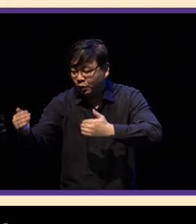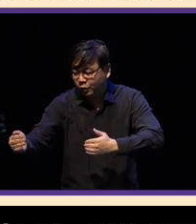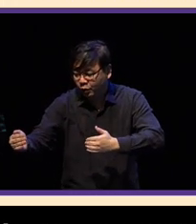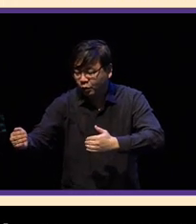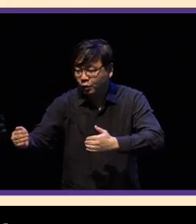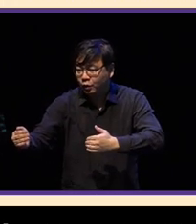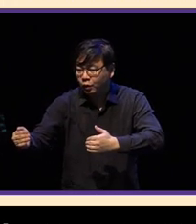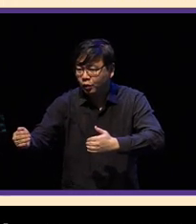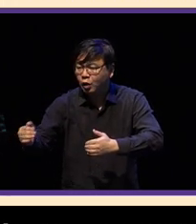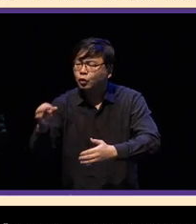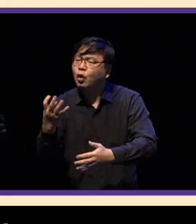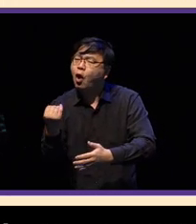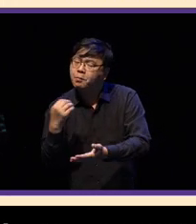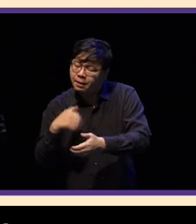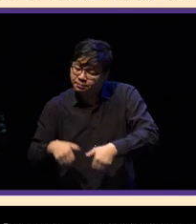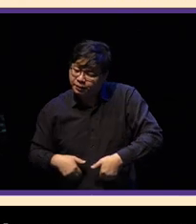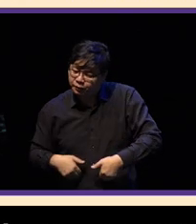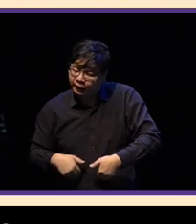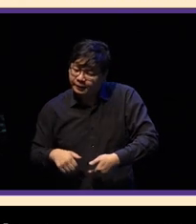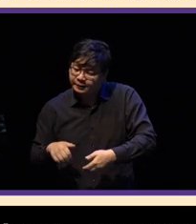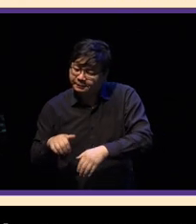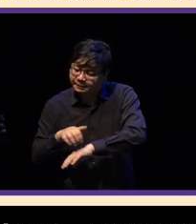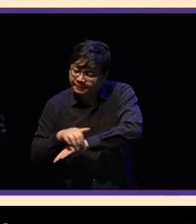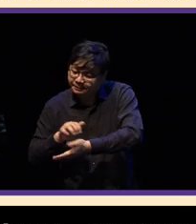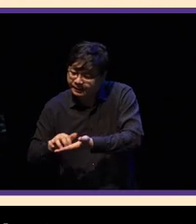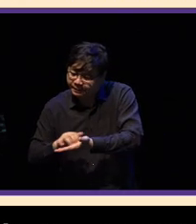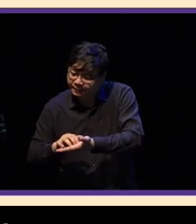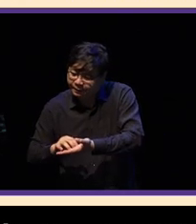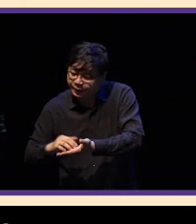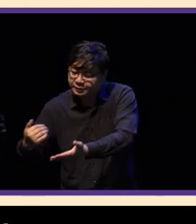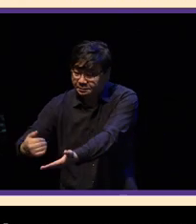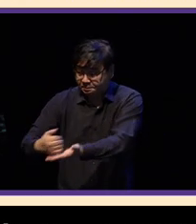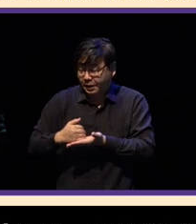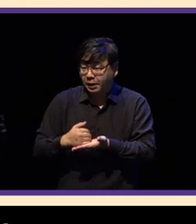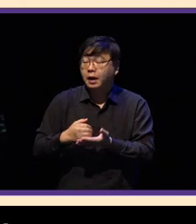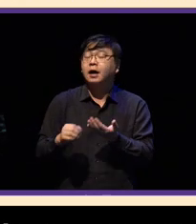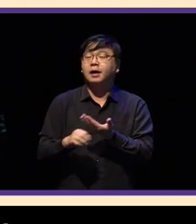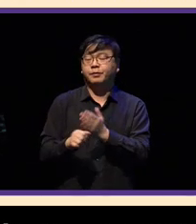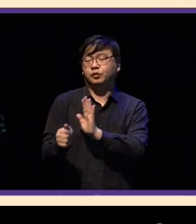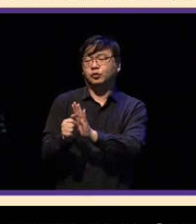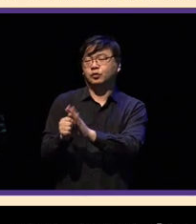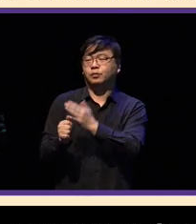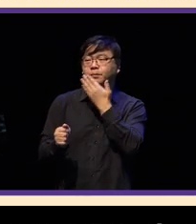재원을 좀 제의하고 같이 도움을 받아가면서 하시면 되지 않을까 싶습니다.